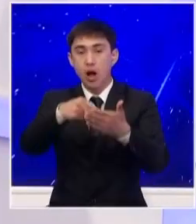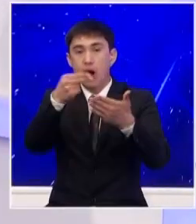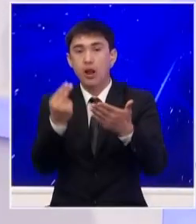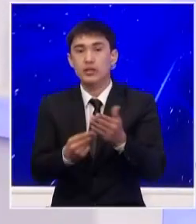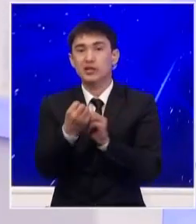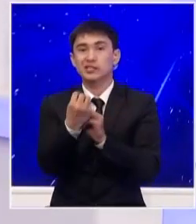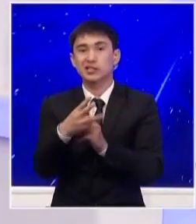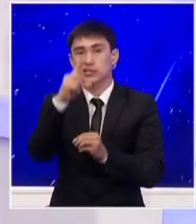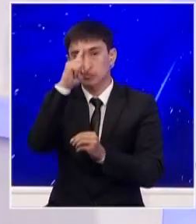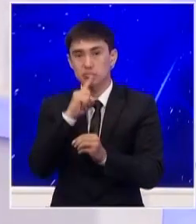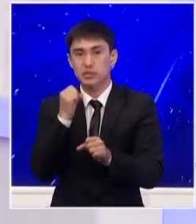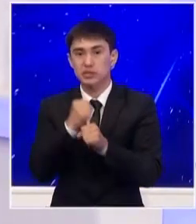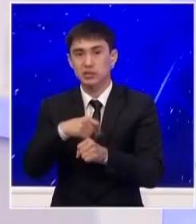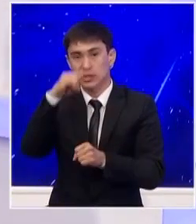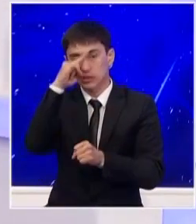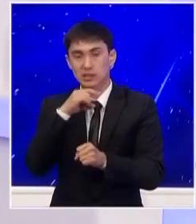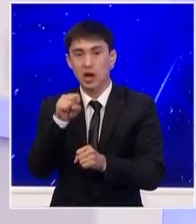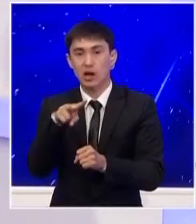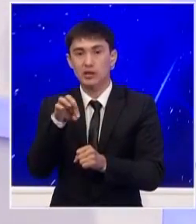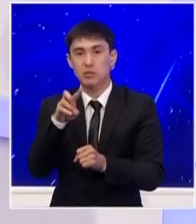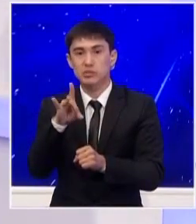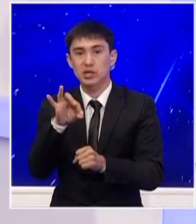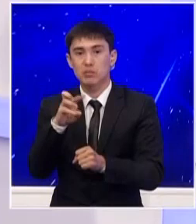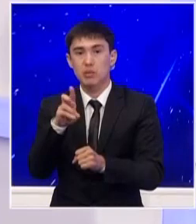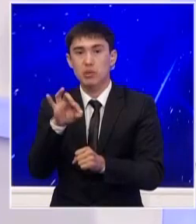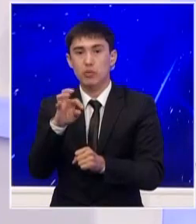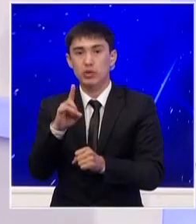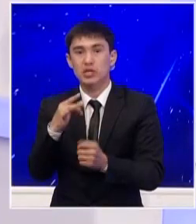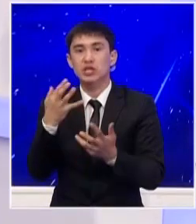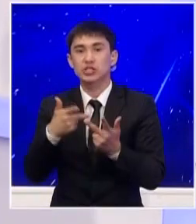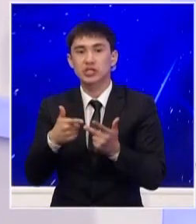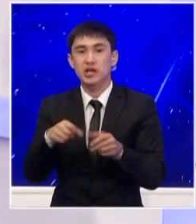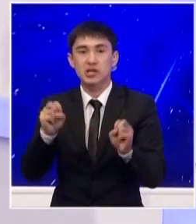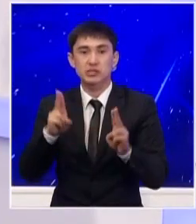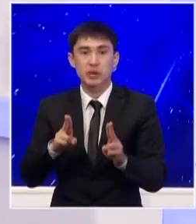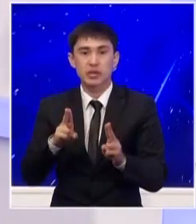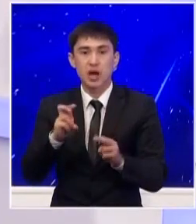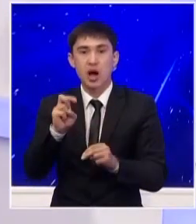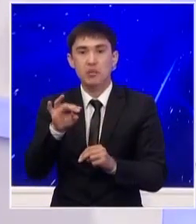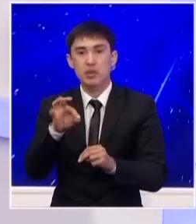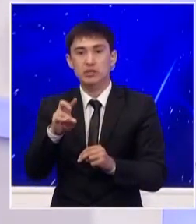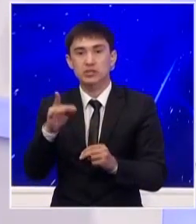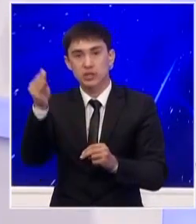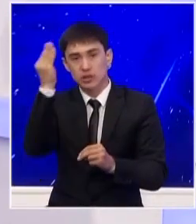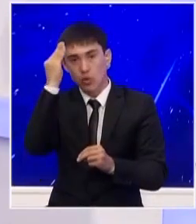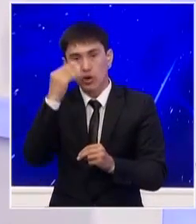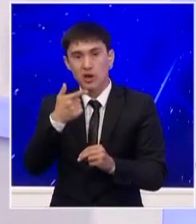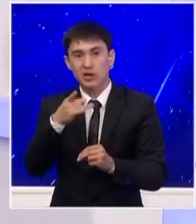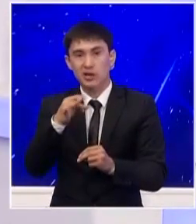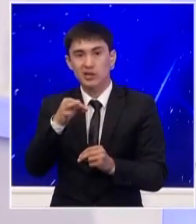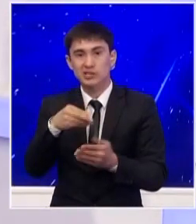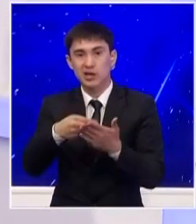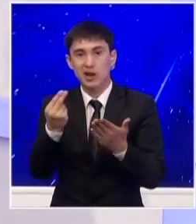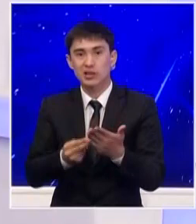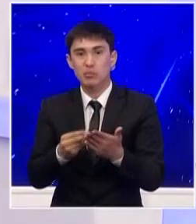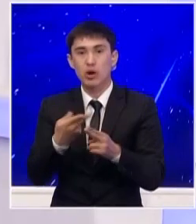Календарь из 13 месяцев разработал казахстанский академик Сайлыбай Бекбалат. Как считает эксперт акмеологических наук, григорианский